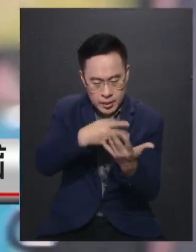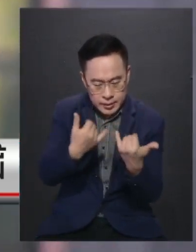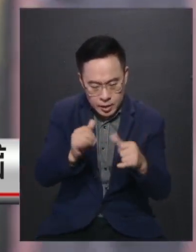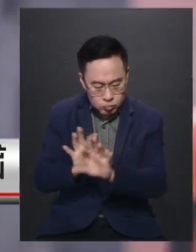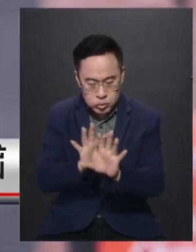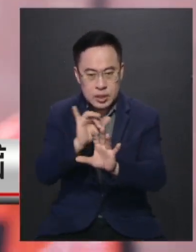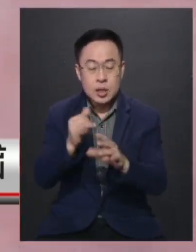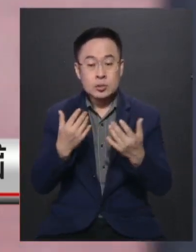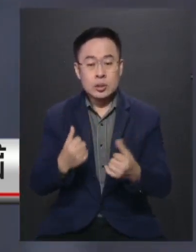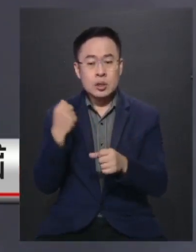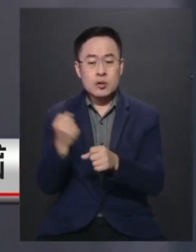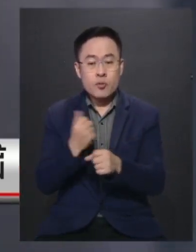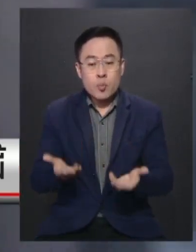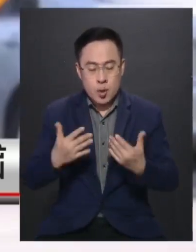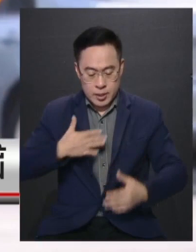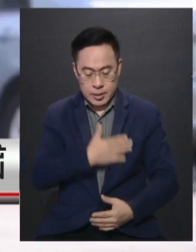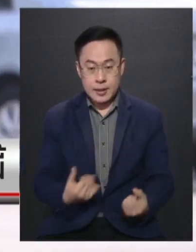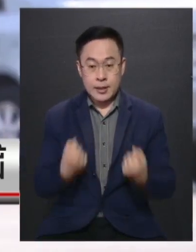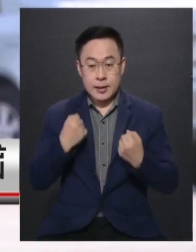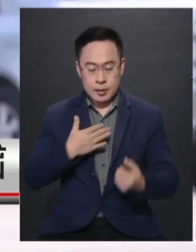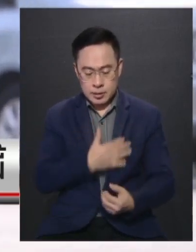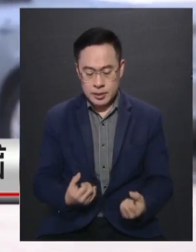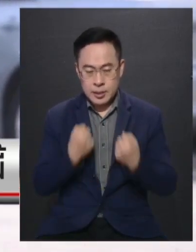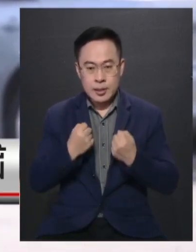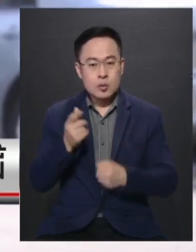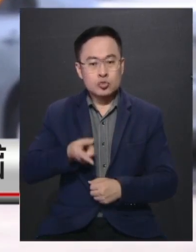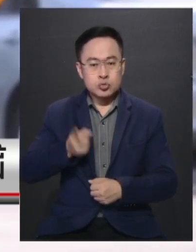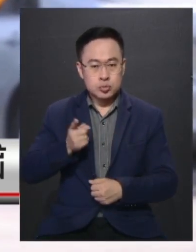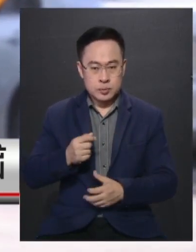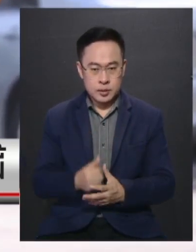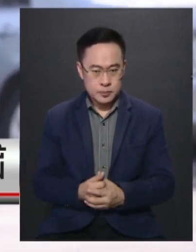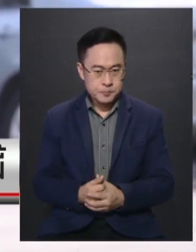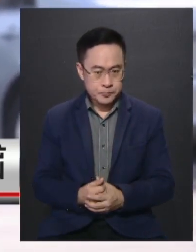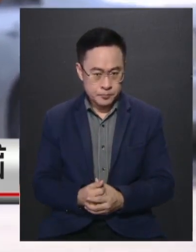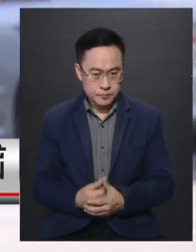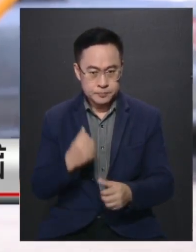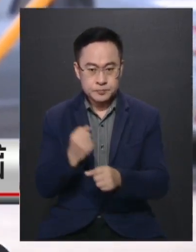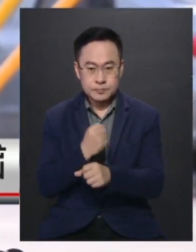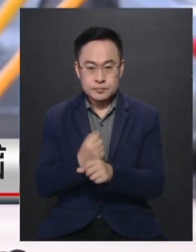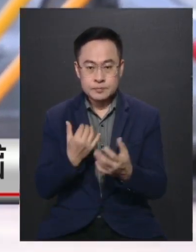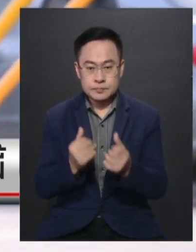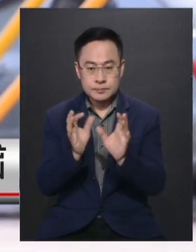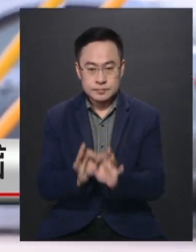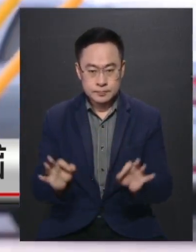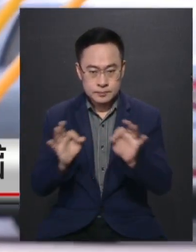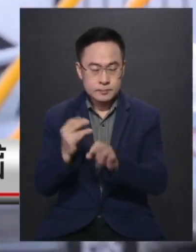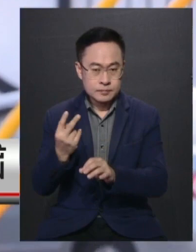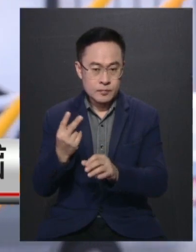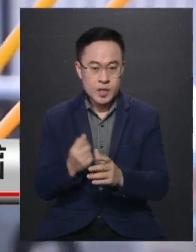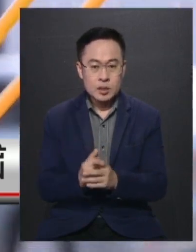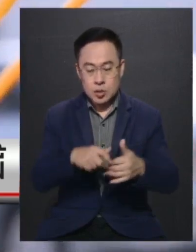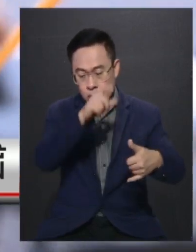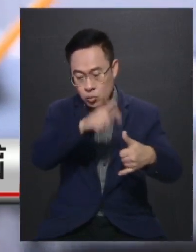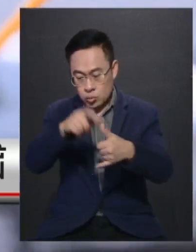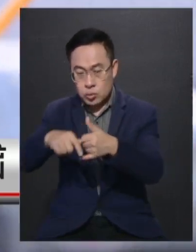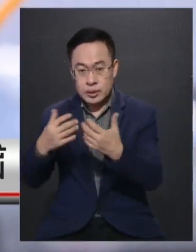จกันในเรื่องของการฝึกซ้อมเพื่อที่จะโชว์ศักยภาพออกมาในการอุ่นเครื่อง2นัดที่จะถึงนักเตะชุดนี้ผมม